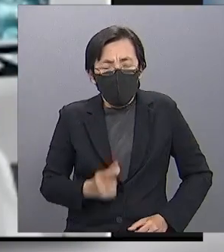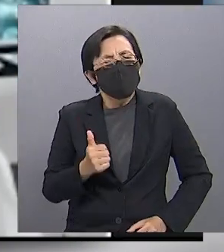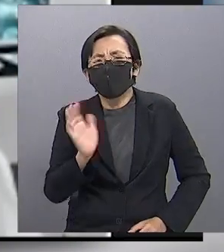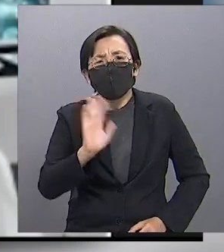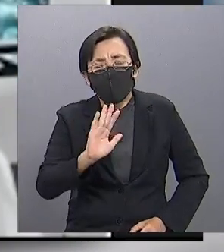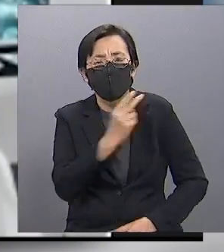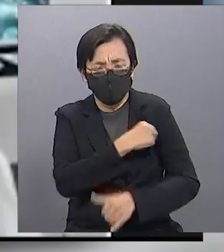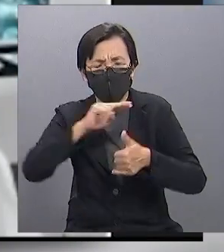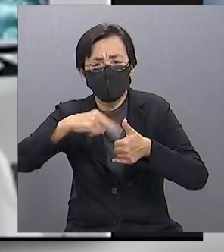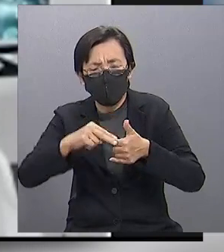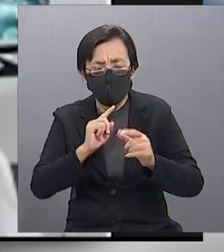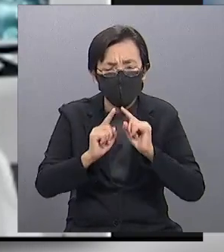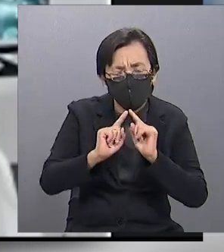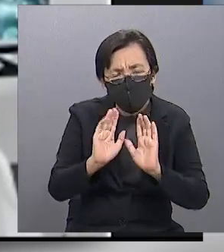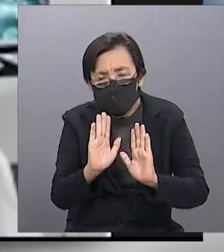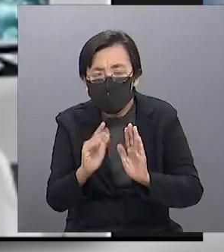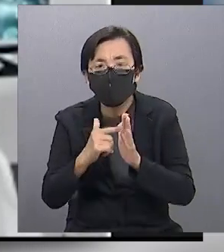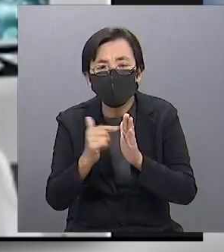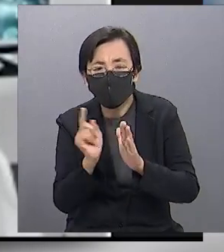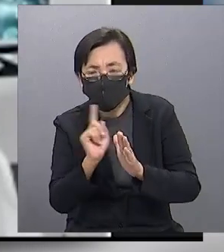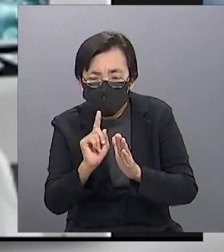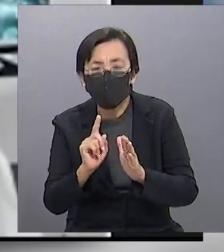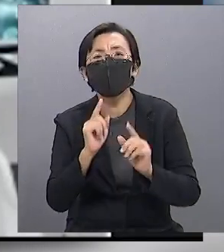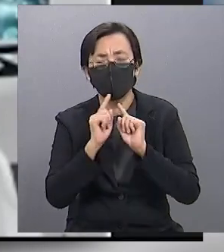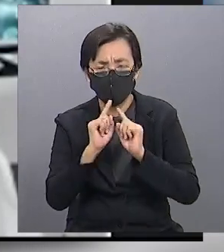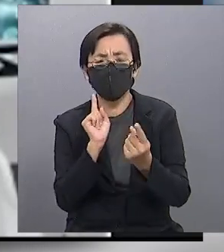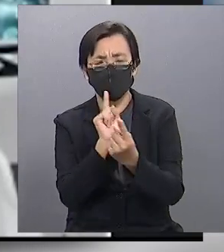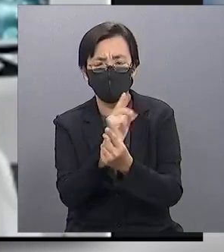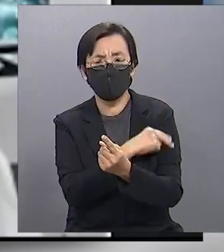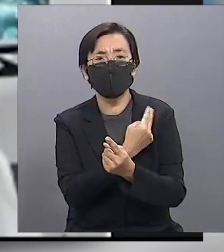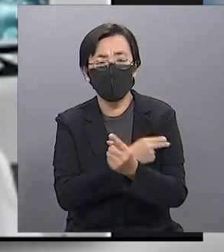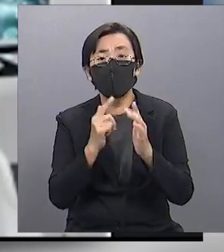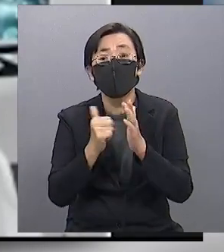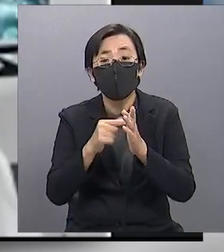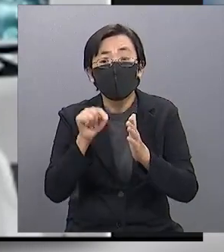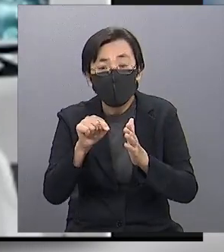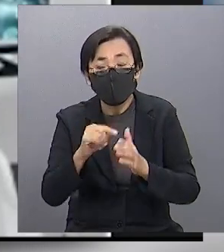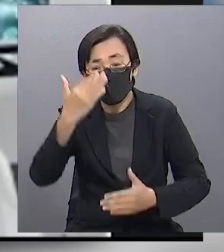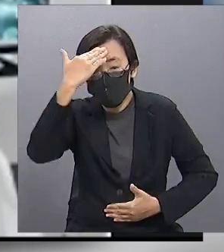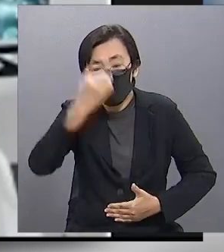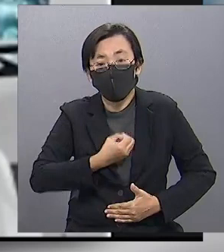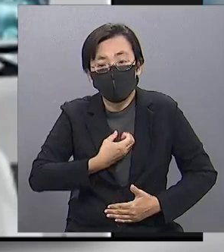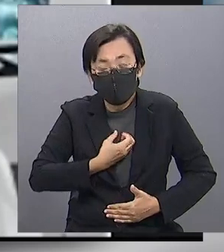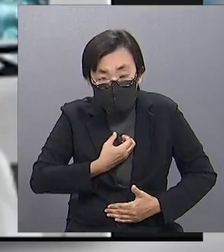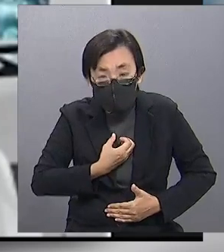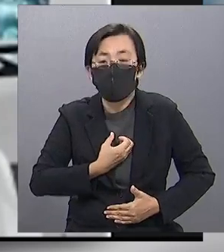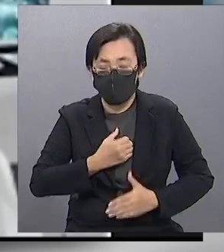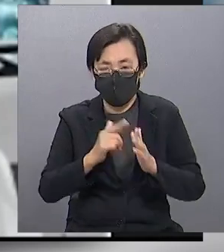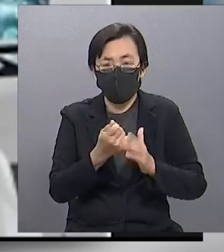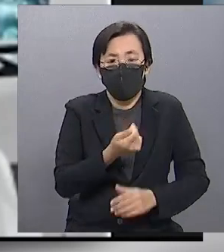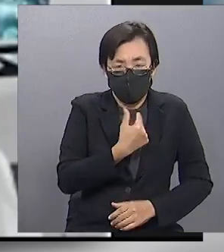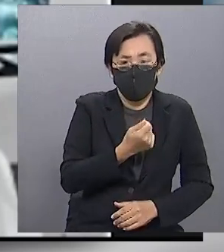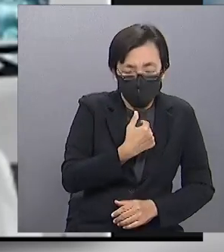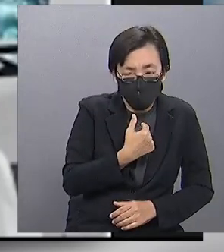ยกันนะคะว่าต้องให้ยาอะไรแล้วเดิมคุณใช้ยาอะไรถ้ายิ่งใช้ยาโรคหัวใจใช้พวกเบต้าบล็อกเกอร์อยู่หรือว่าพวกเกี่ยวกับเรื่องโรคหัว